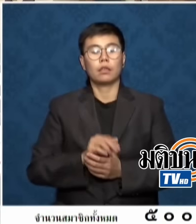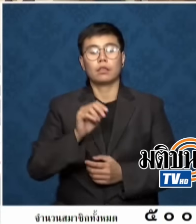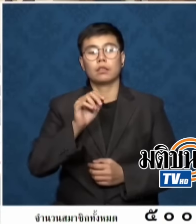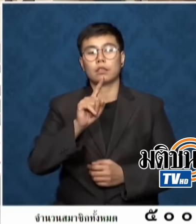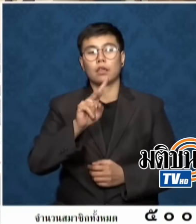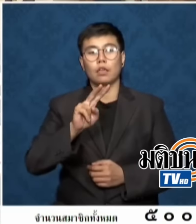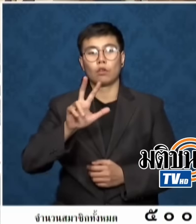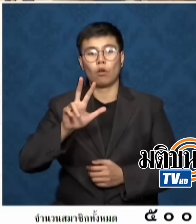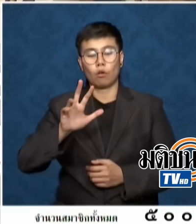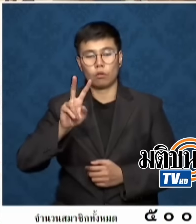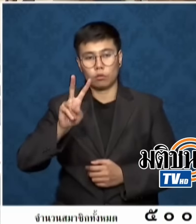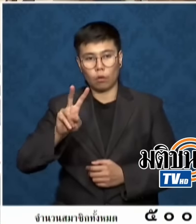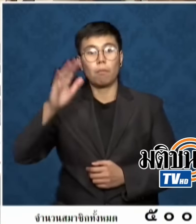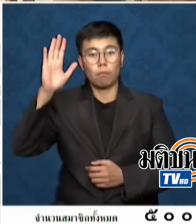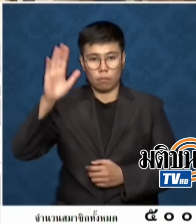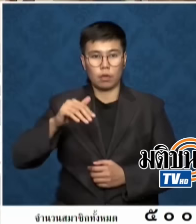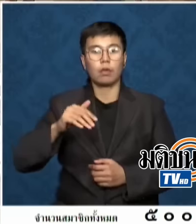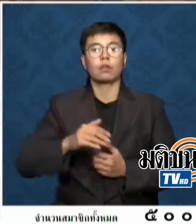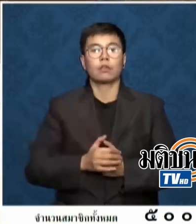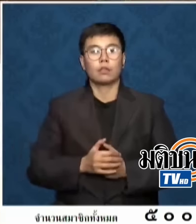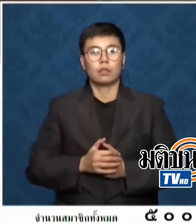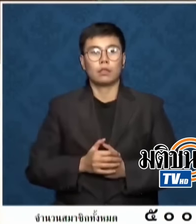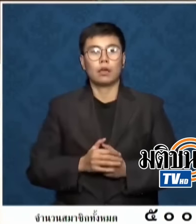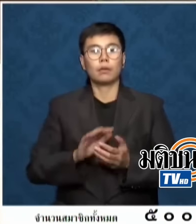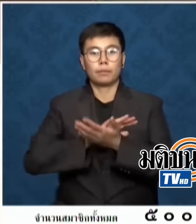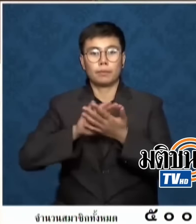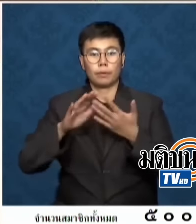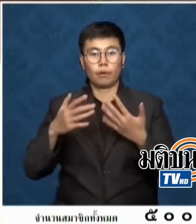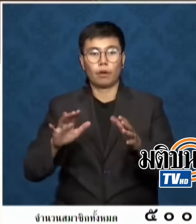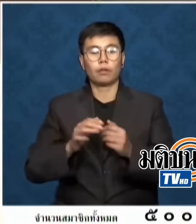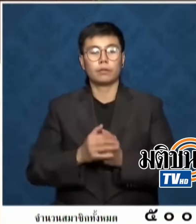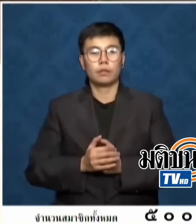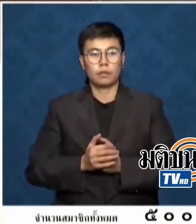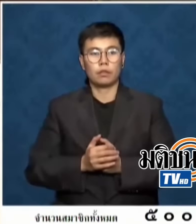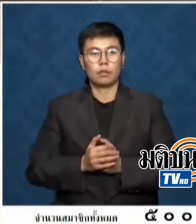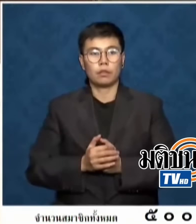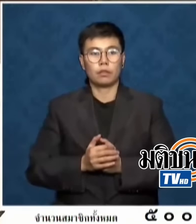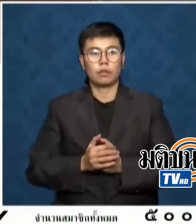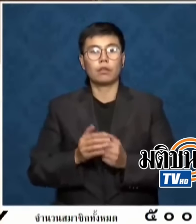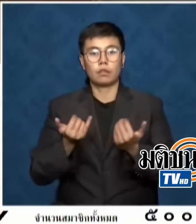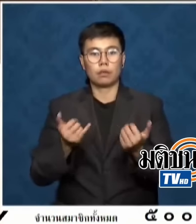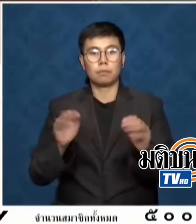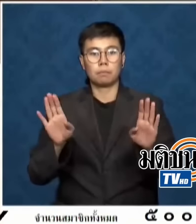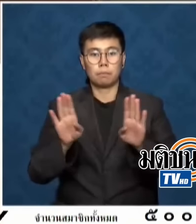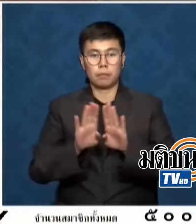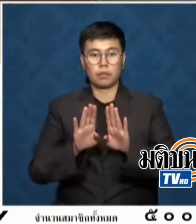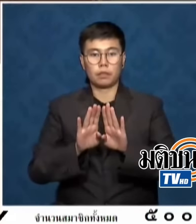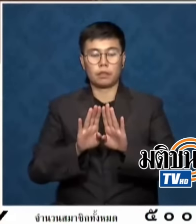152แสดงตนนะครับแสดงตนก็เรียบร้อยแล้วครับขอปิดการแสดงต